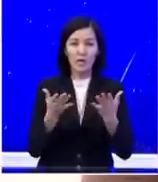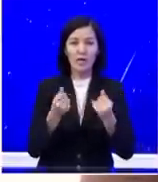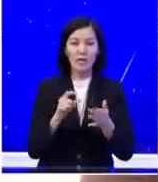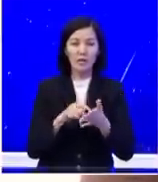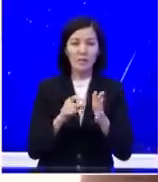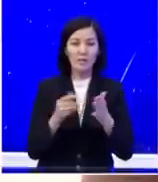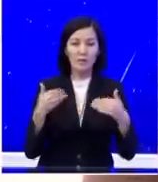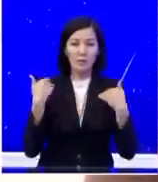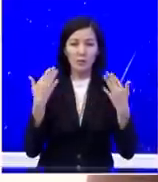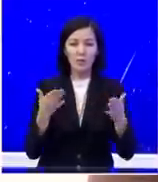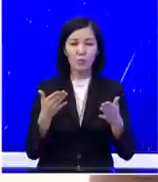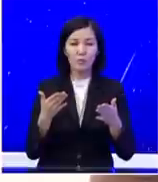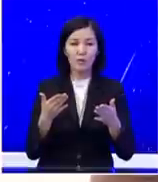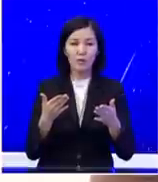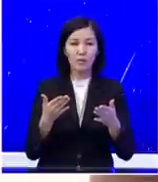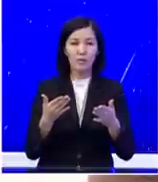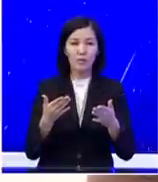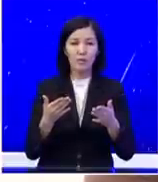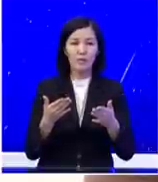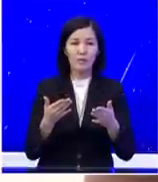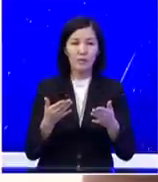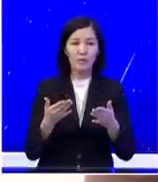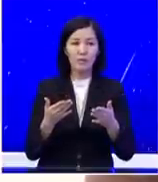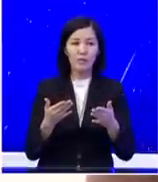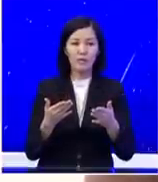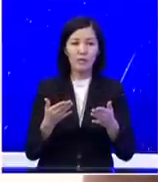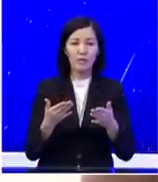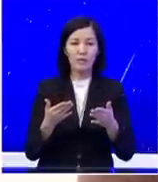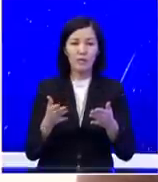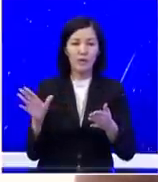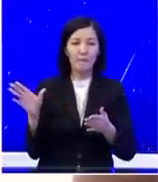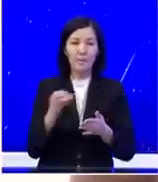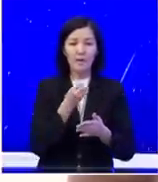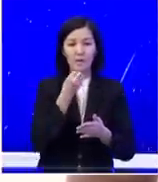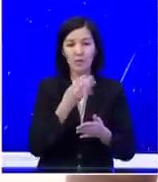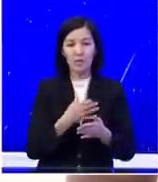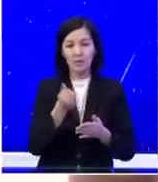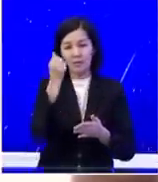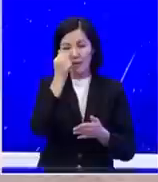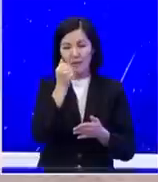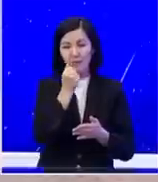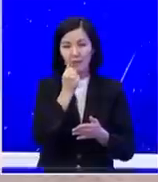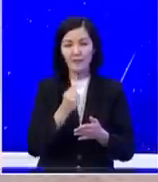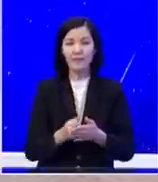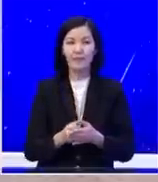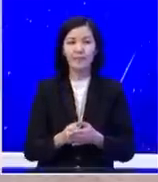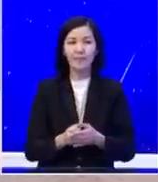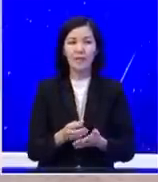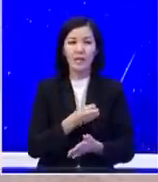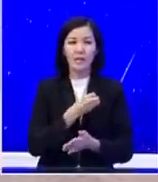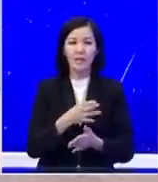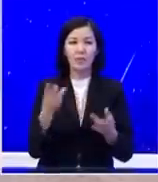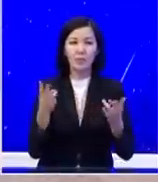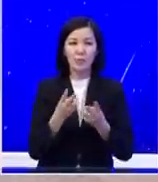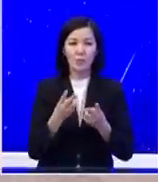құтты болып, ішіне малға, балаға, сырты малға тосын. Сіздерге алғысымыз шексіз. Кең болсаң, кем